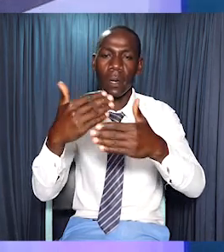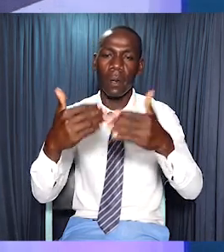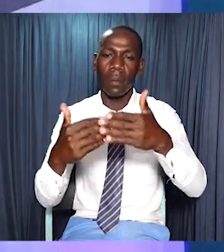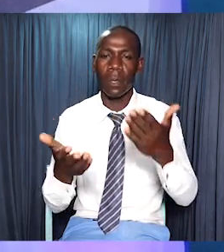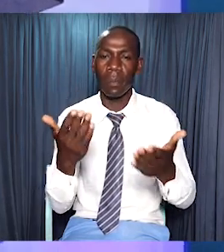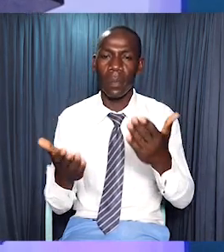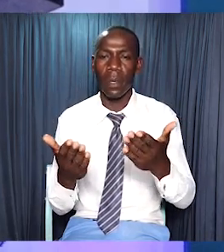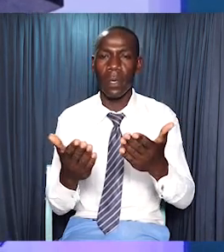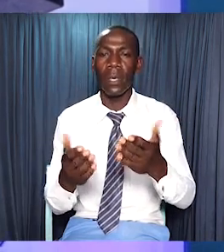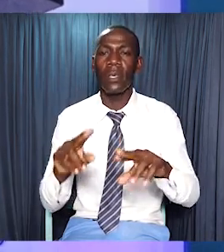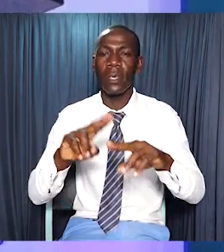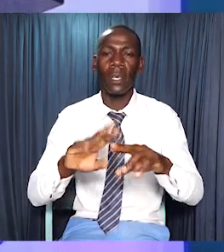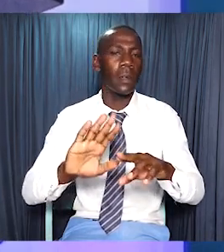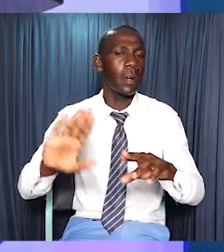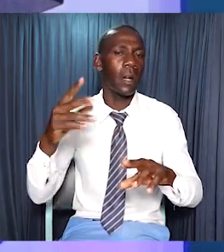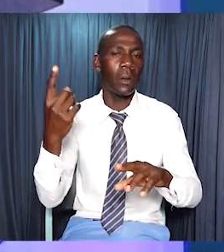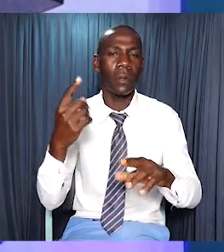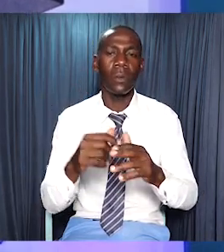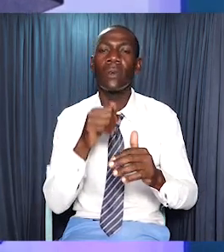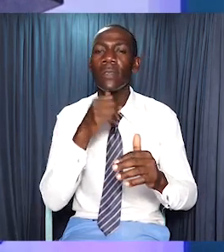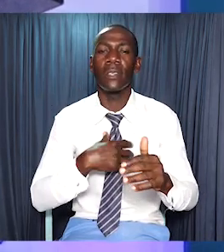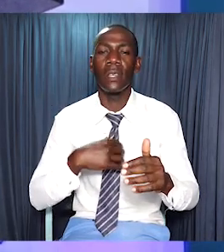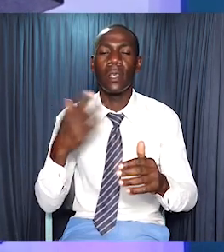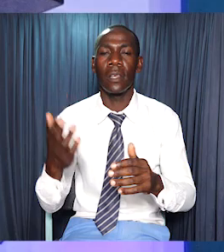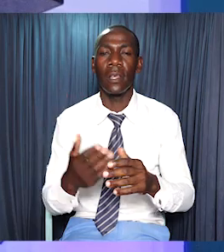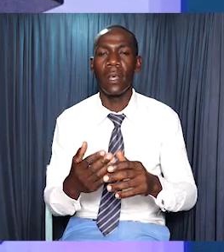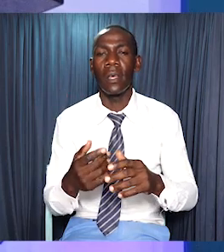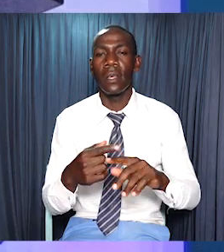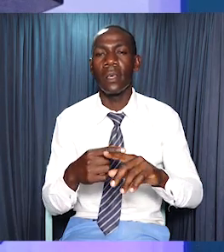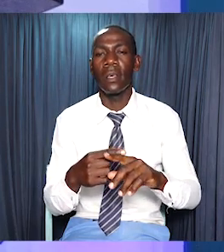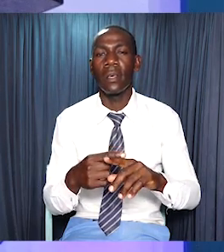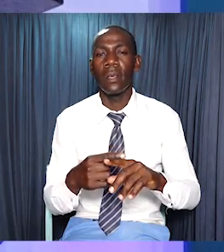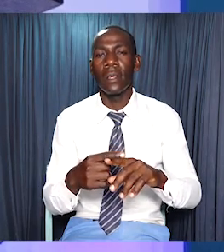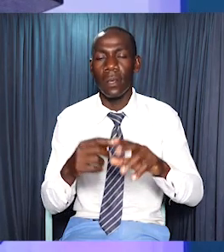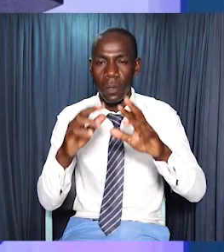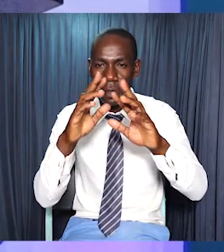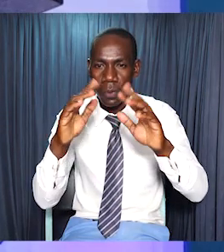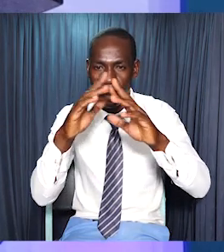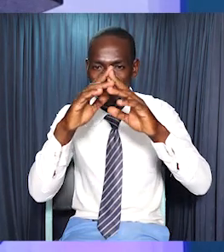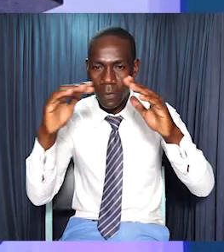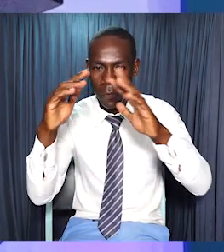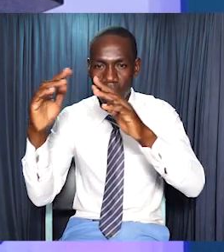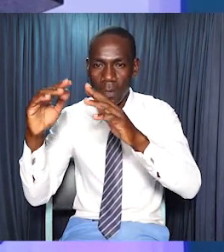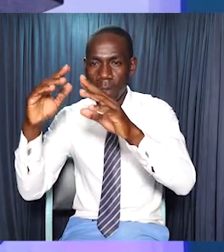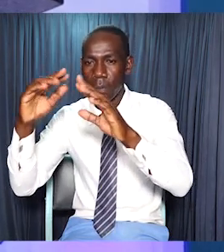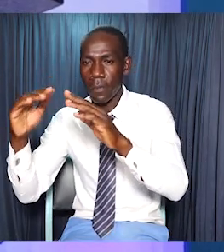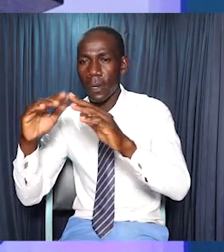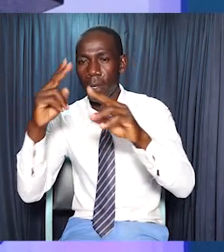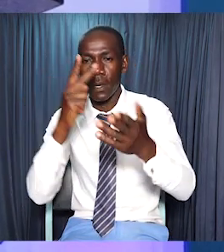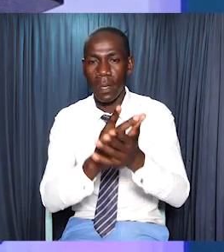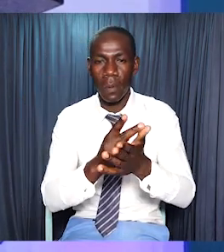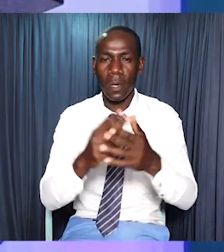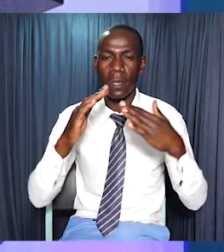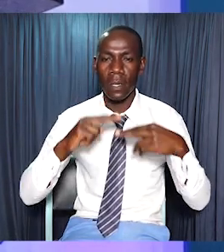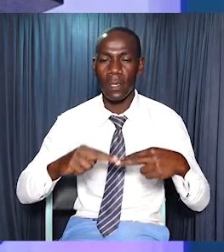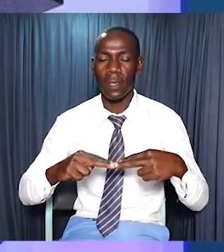to make a mud house. Kila hapo ni pa wenyewe. At least to make a mud house, no place to own. Kabidi ya tafute hema aweke. He had to seek for a tabernacle and settle. Lakini